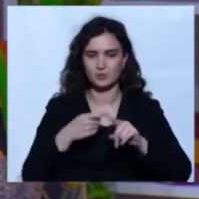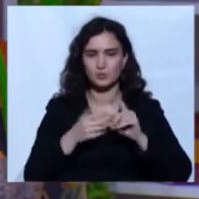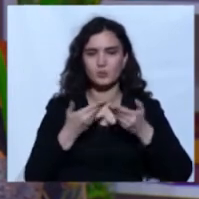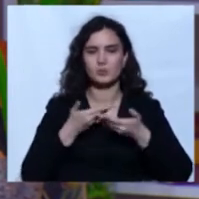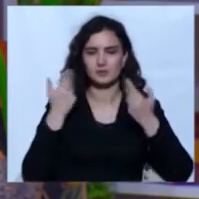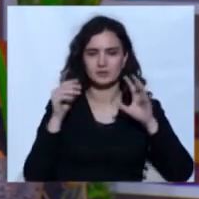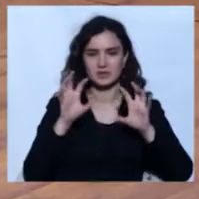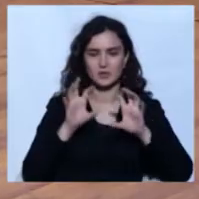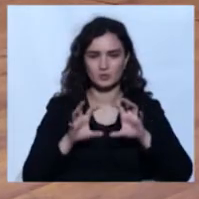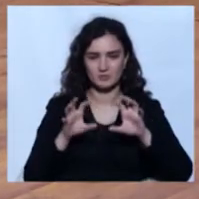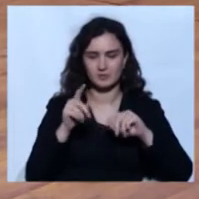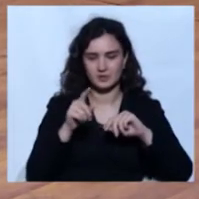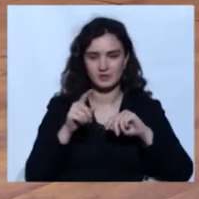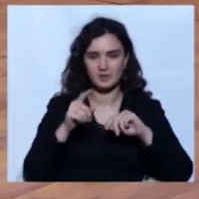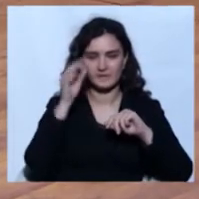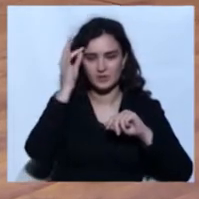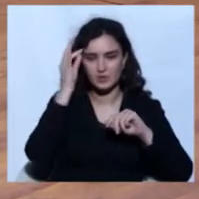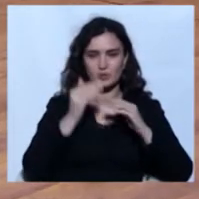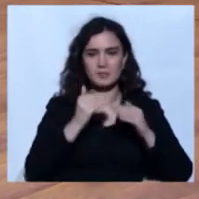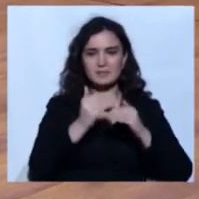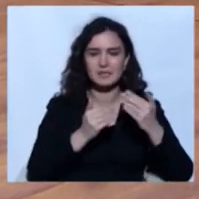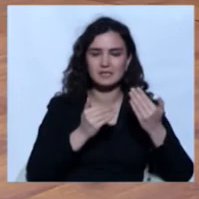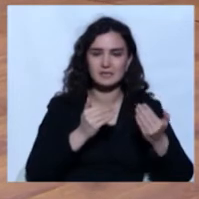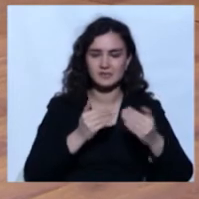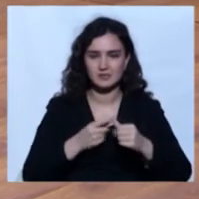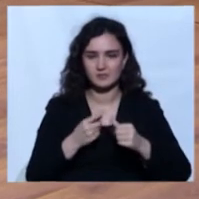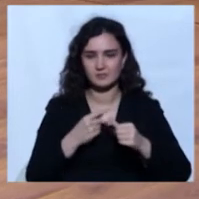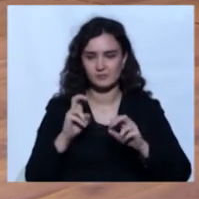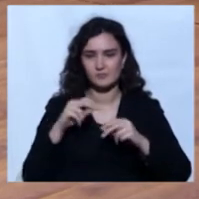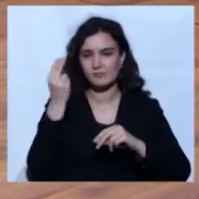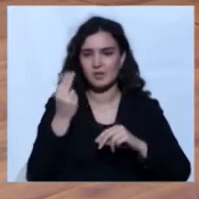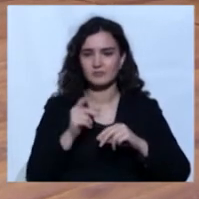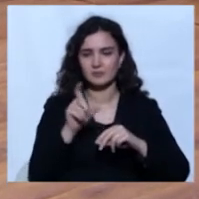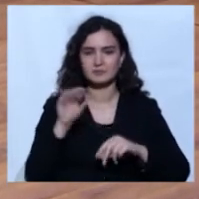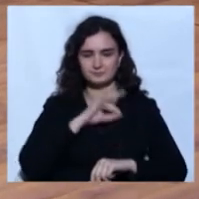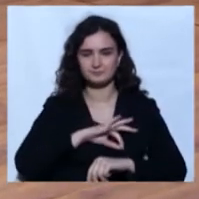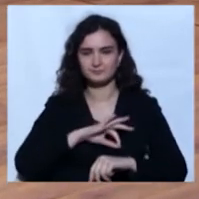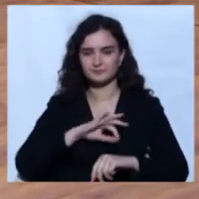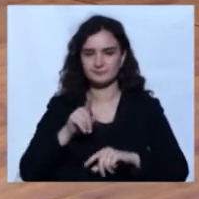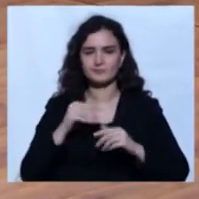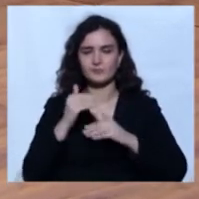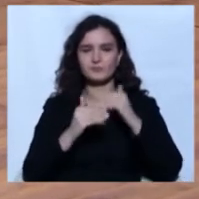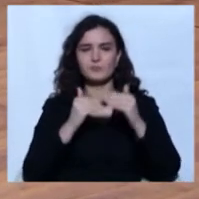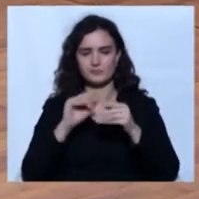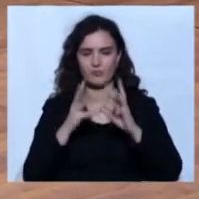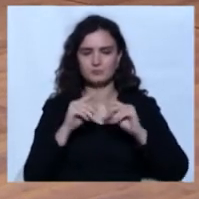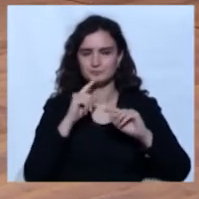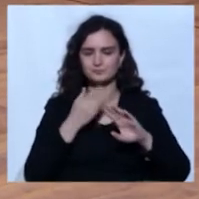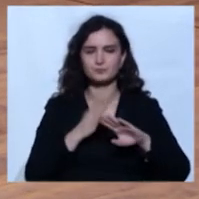უმარტივესი კანონები პერსპექტივისა, რომელსაც მხატვრები იყენებენ, თორე პერსპექტივა საკმაოდ